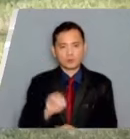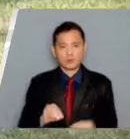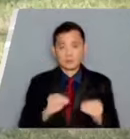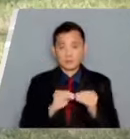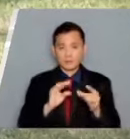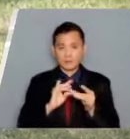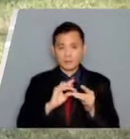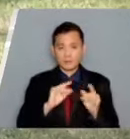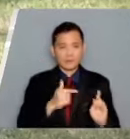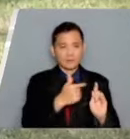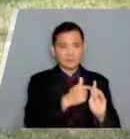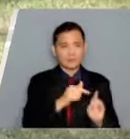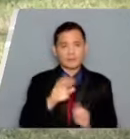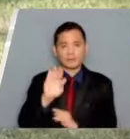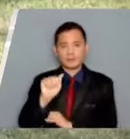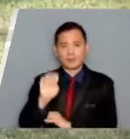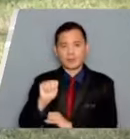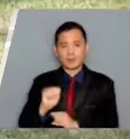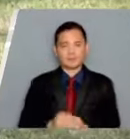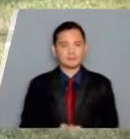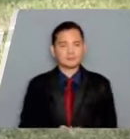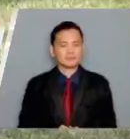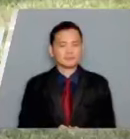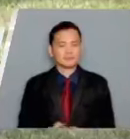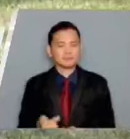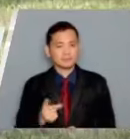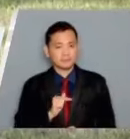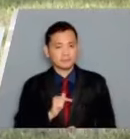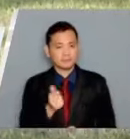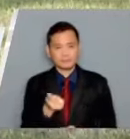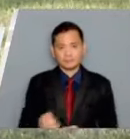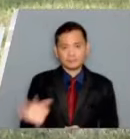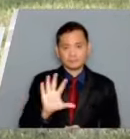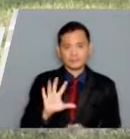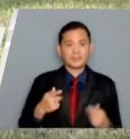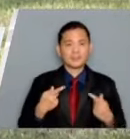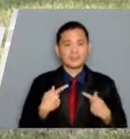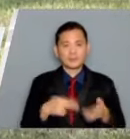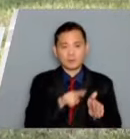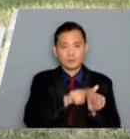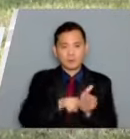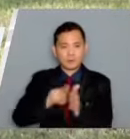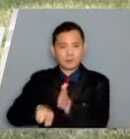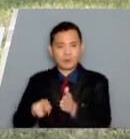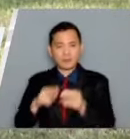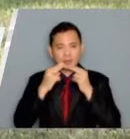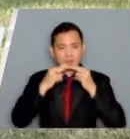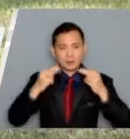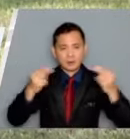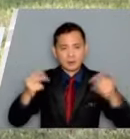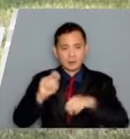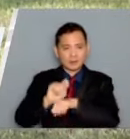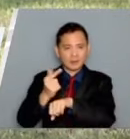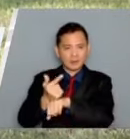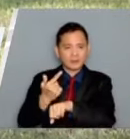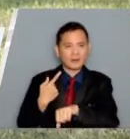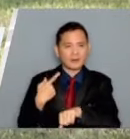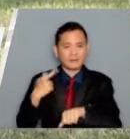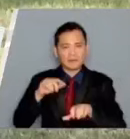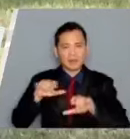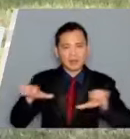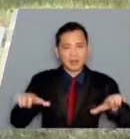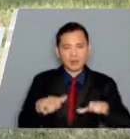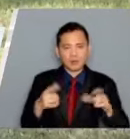bam Evan Magandang umaga dito sa libingan ng mga bayani sa Taguig ay may mga aktibidad para gunit ng Philippine Veterans week at ang